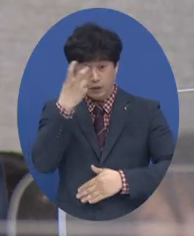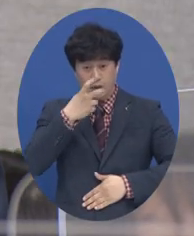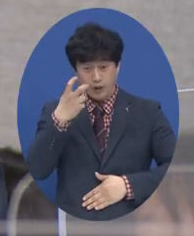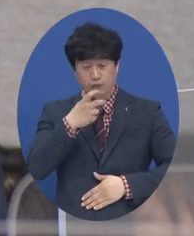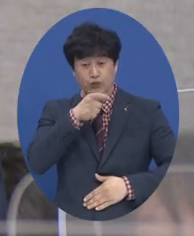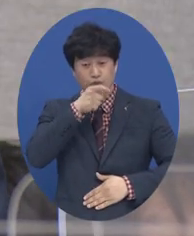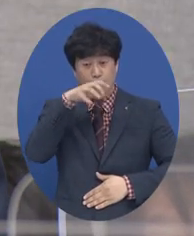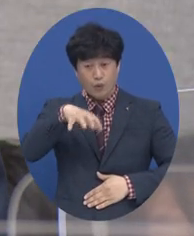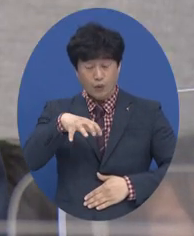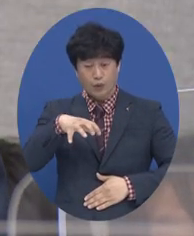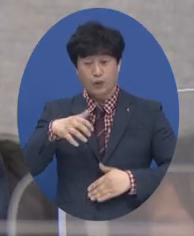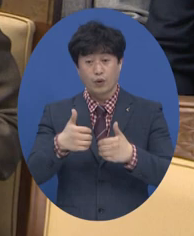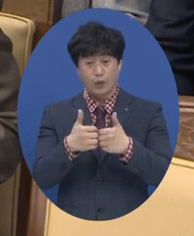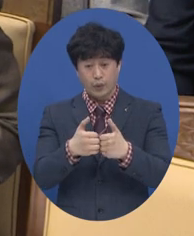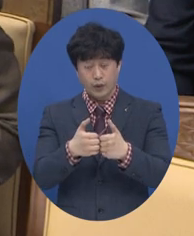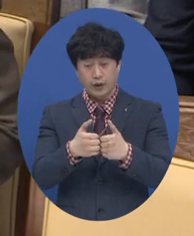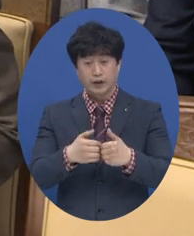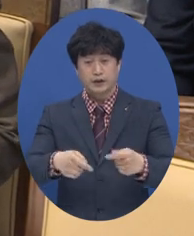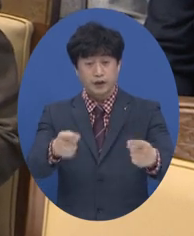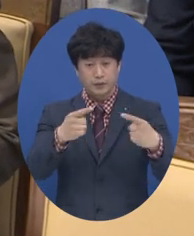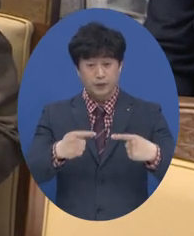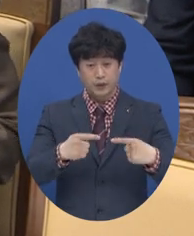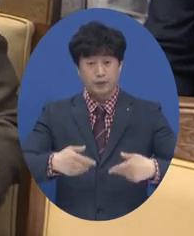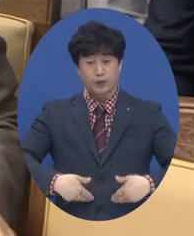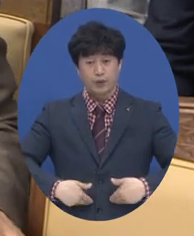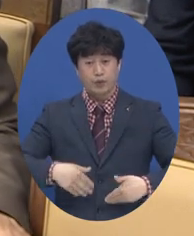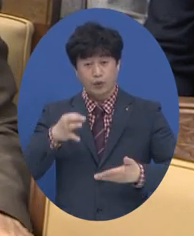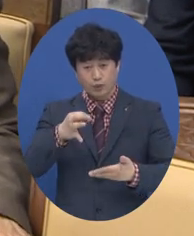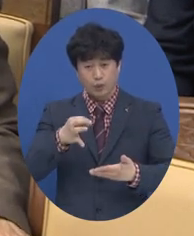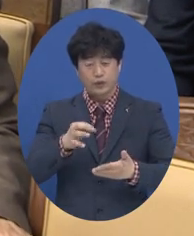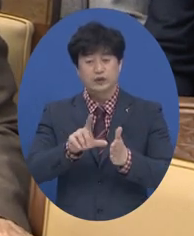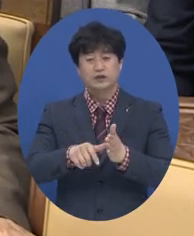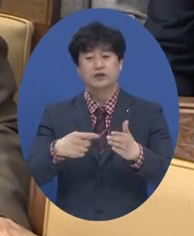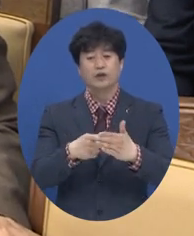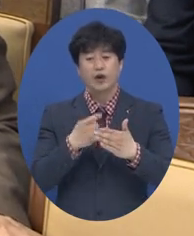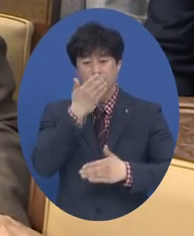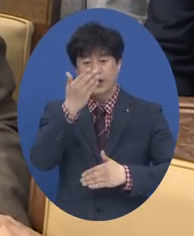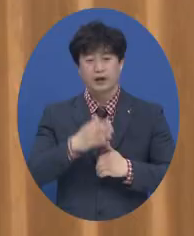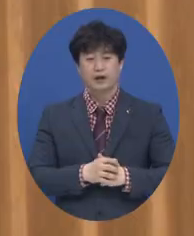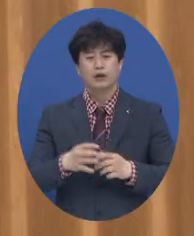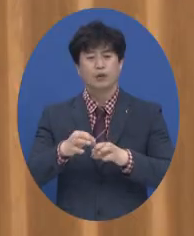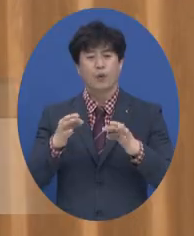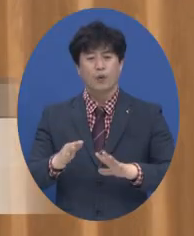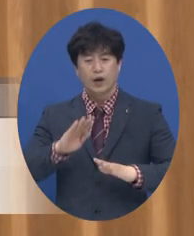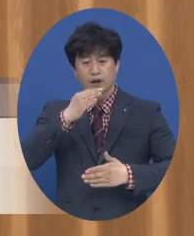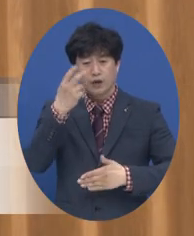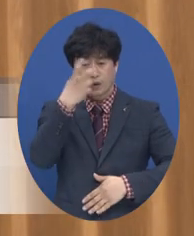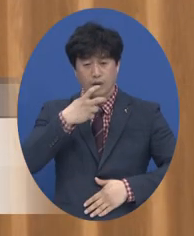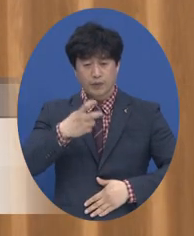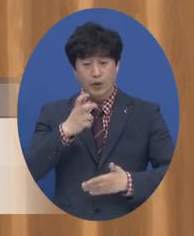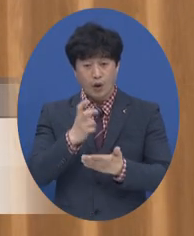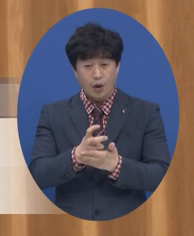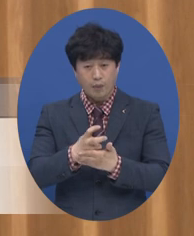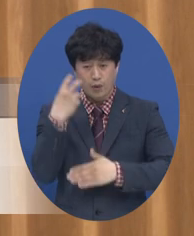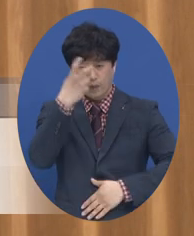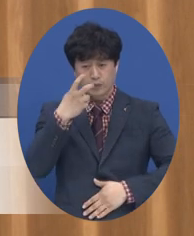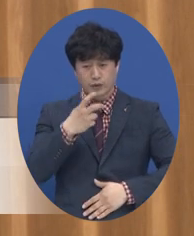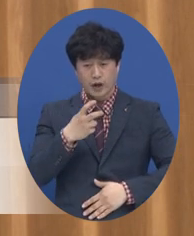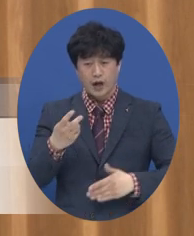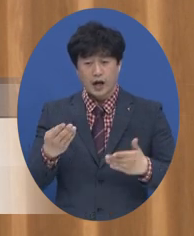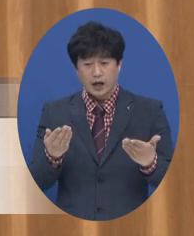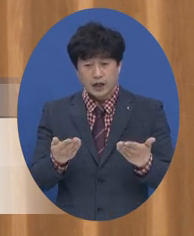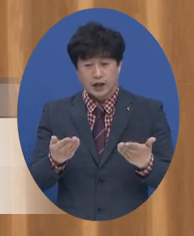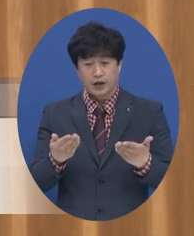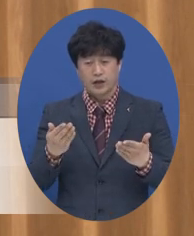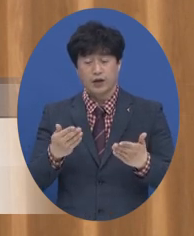수원 보던 에서 열리는 회의 참석에 드는 비용과 시간을 절약할 수 있습니다 그동안 예산심의 조례 게 쭉 심의와